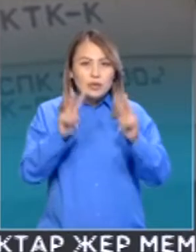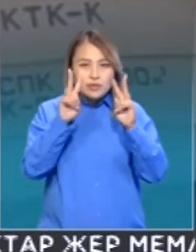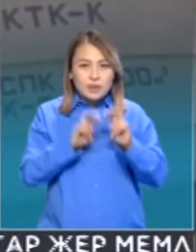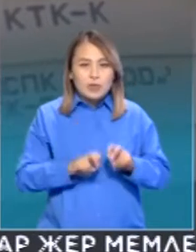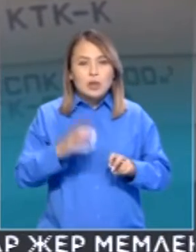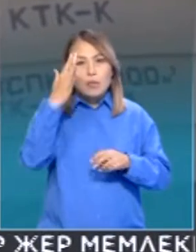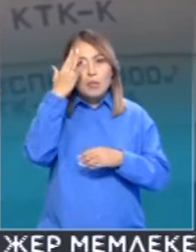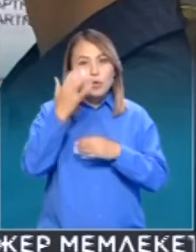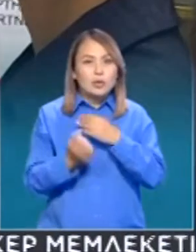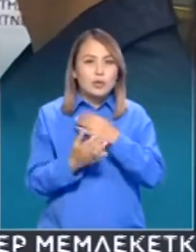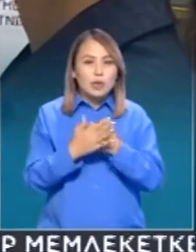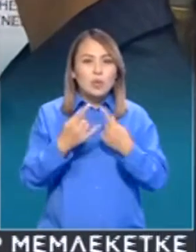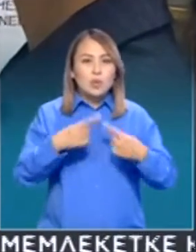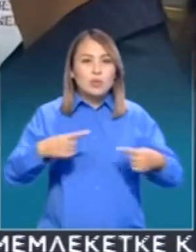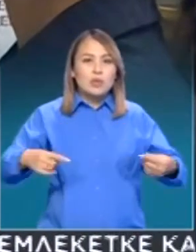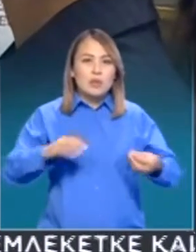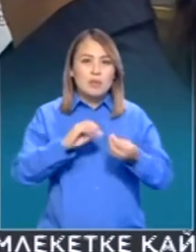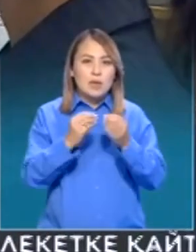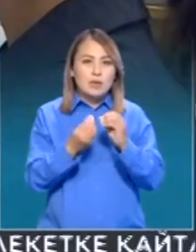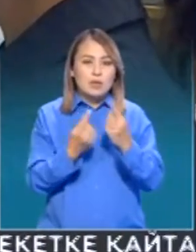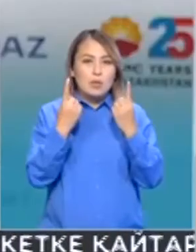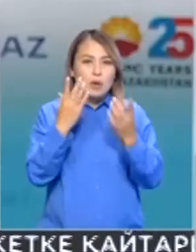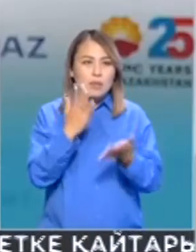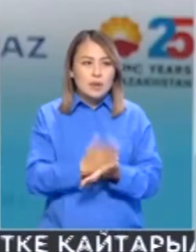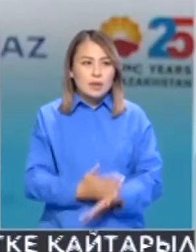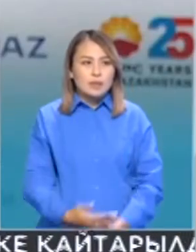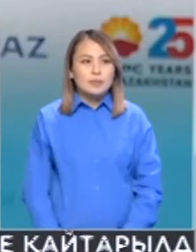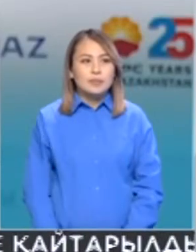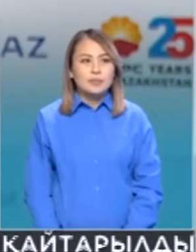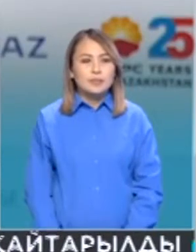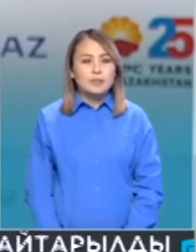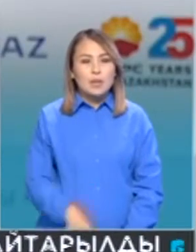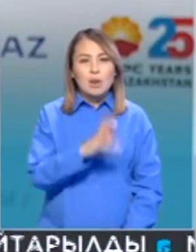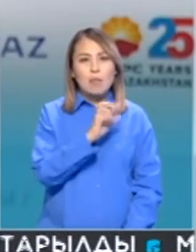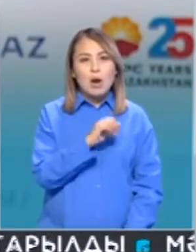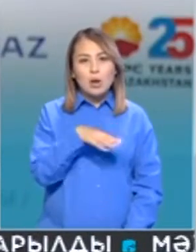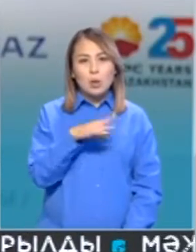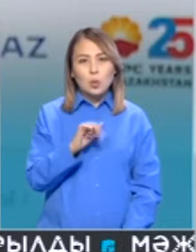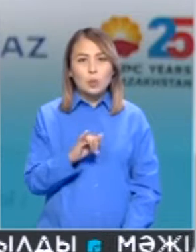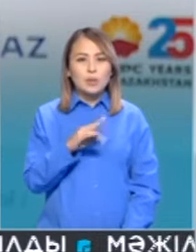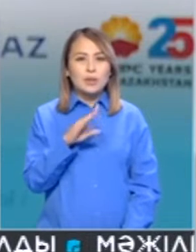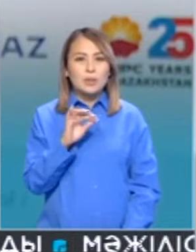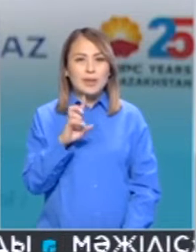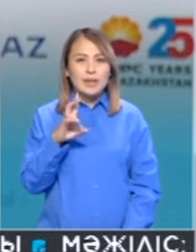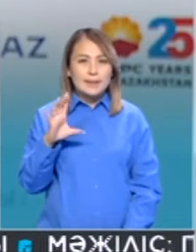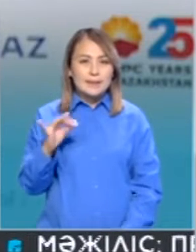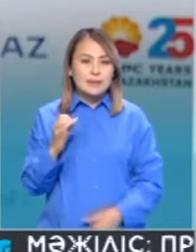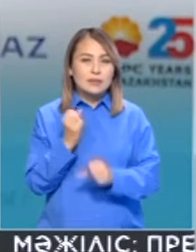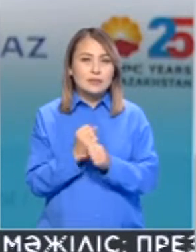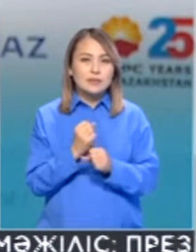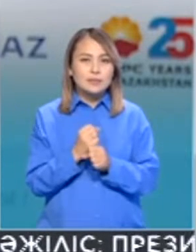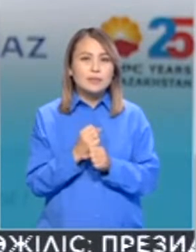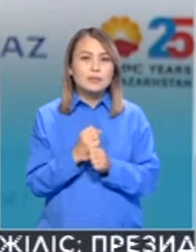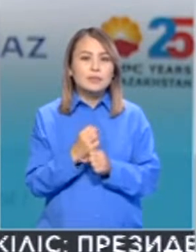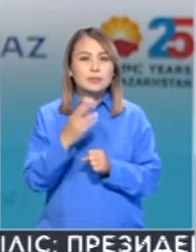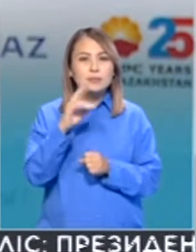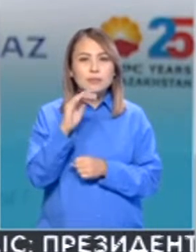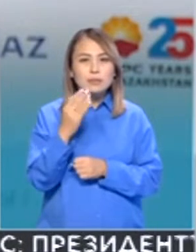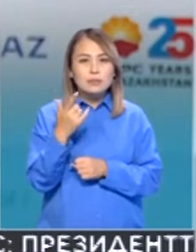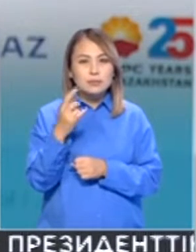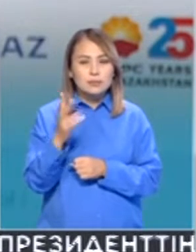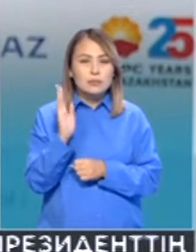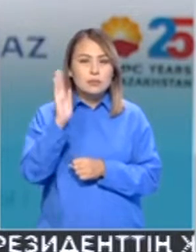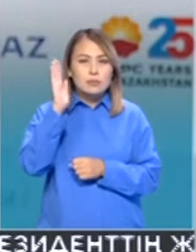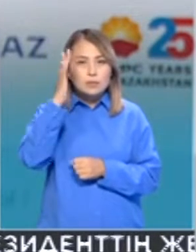мұнайды экспорттайтын өзге де балама бағыттар бар дейді. Баку-Тбилиси-Джейхан маршруты, Баку бойынша бұл енді Қашағанның